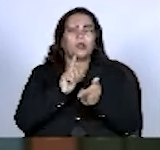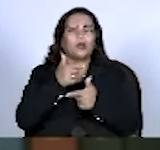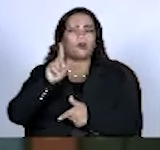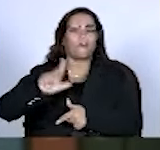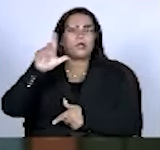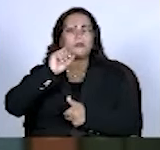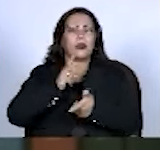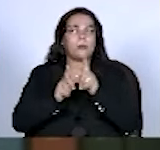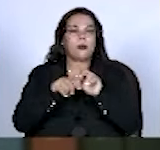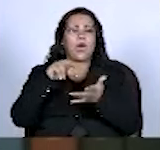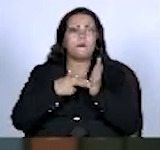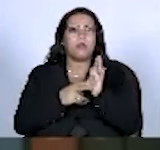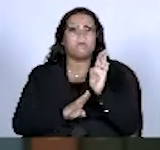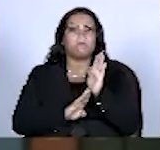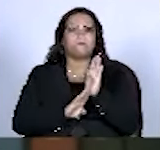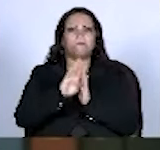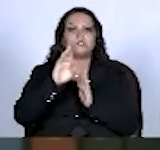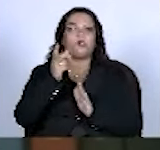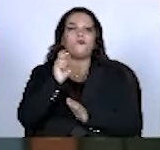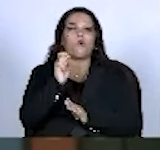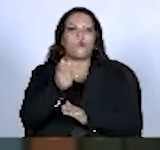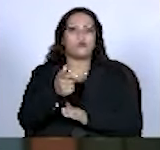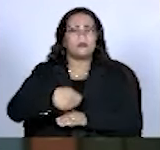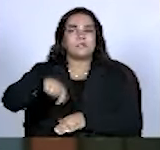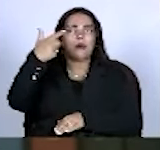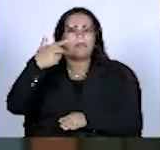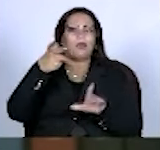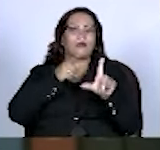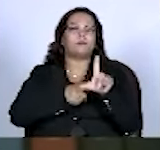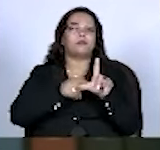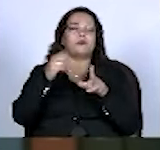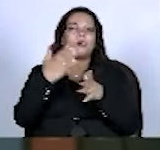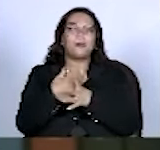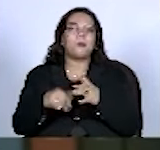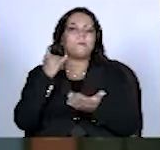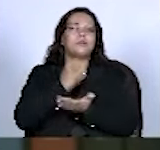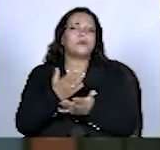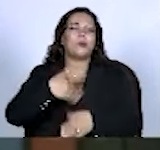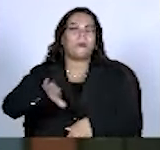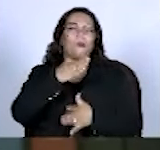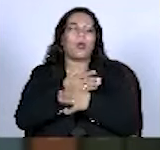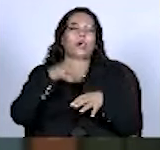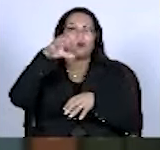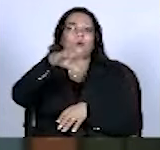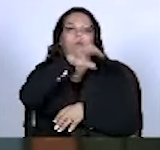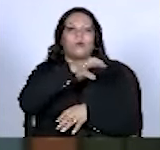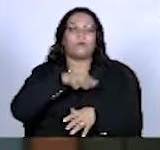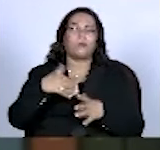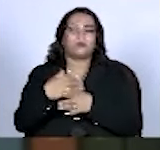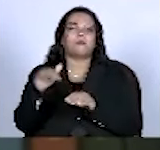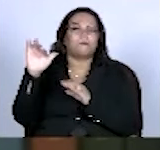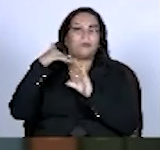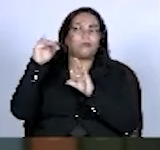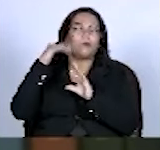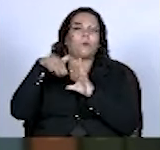الماضي ادى لرفع اسعار النفط ورفع اسعار النفط ستدفع ثمنه الدول المستورده